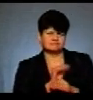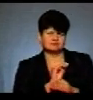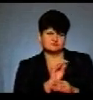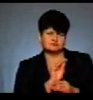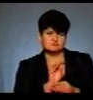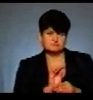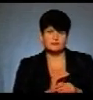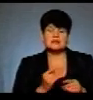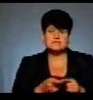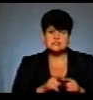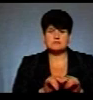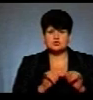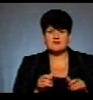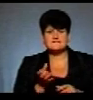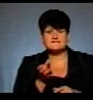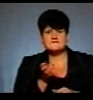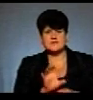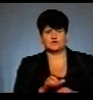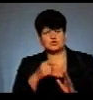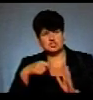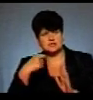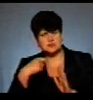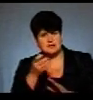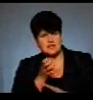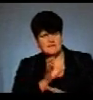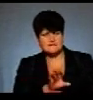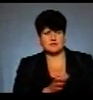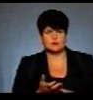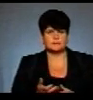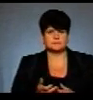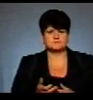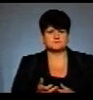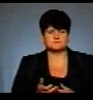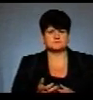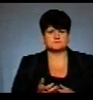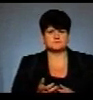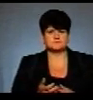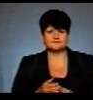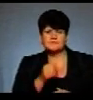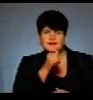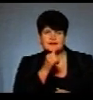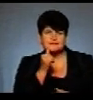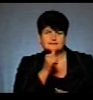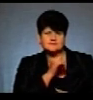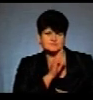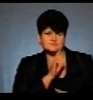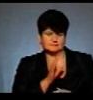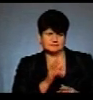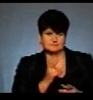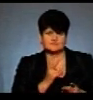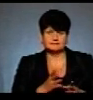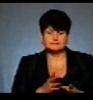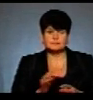технологічні, так? Тобто це поширення відео чи знімання відео, так, в втіхаря, так грубо кажучи. Так?